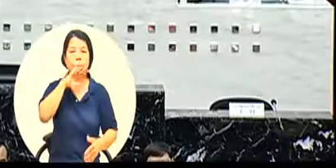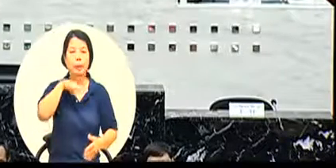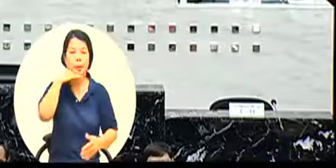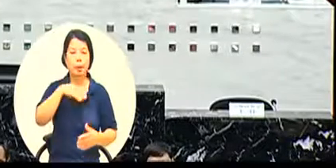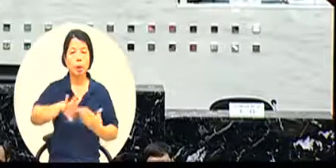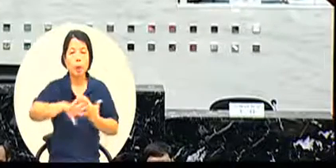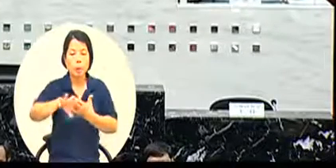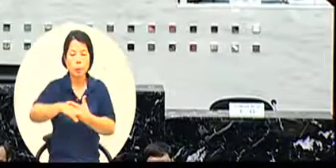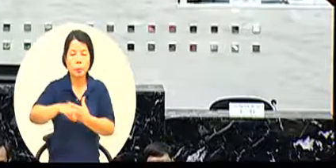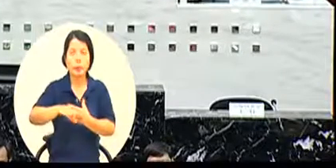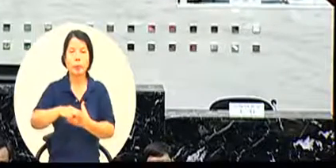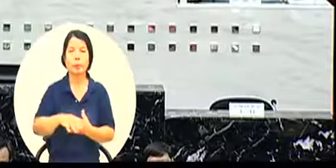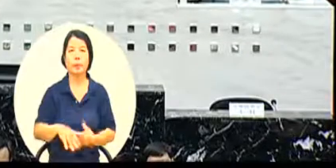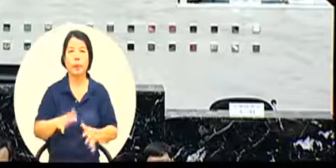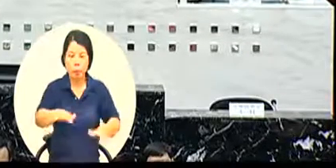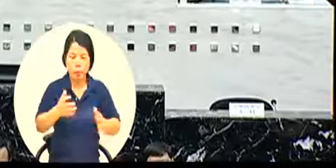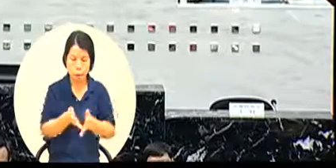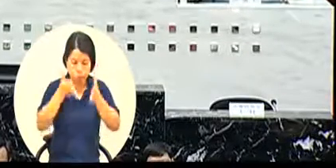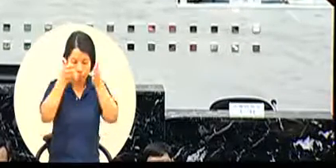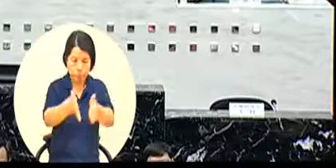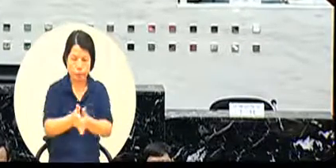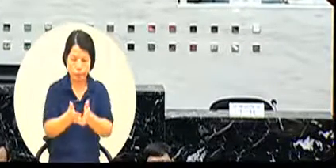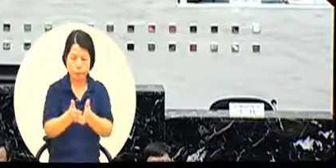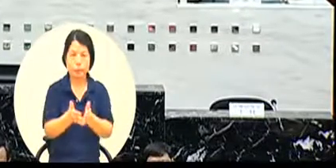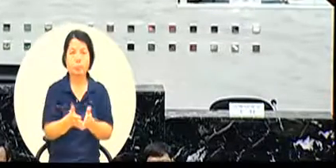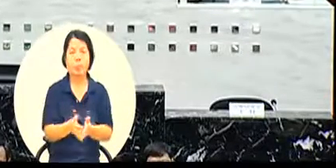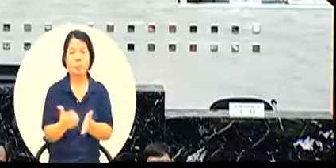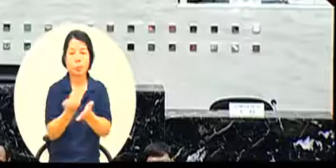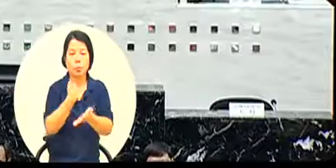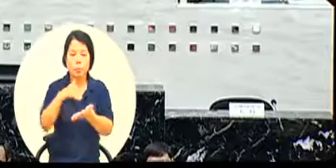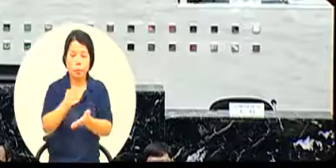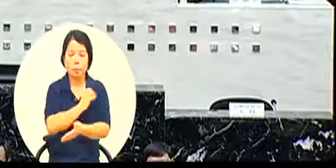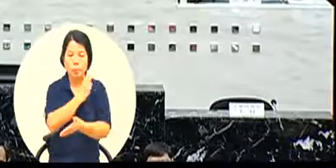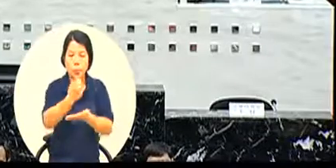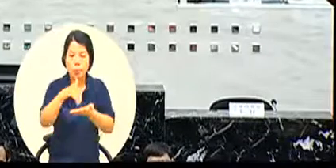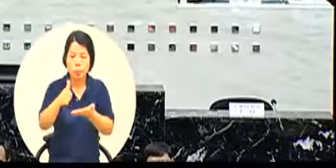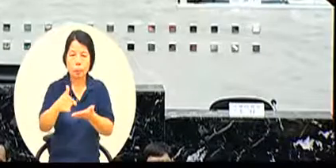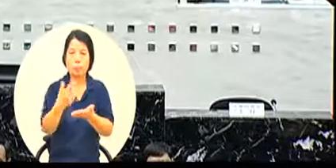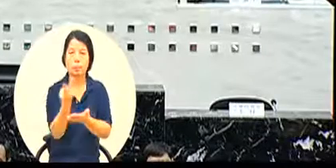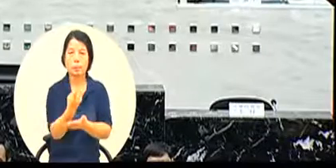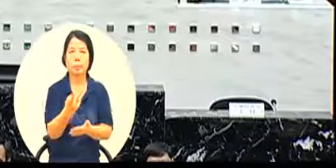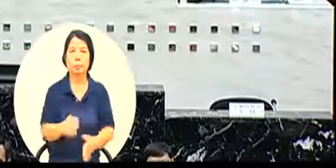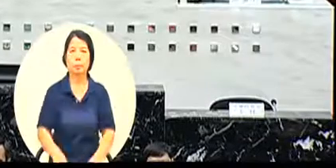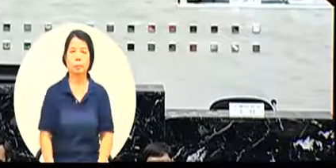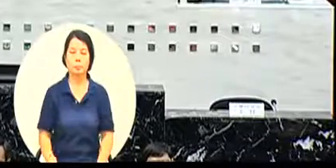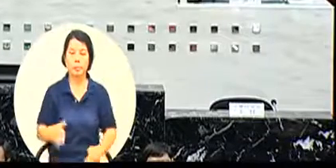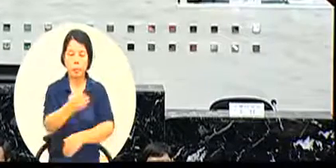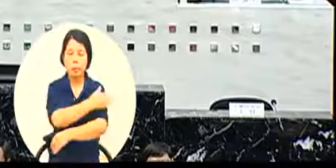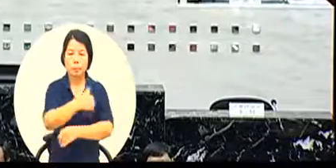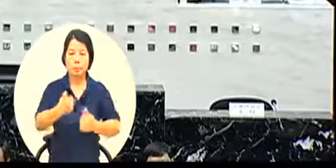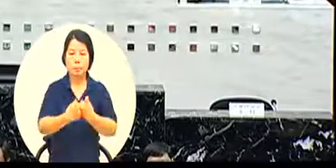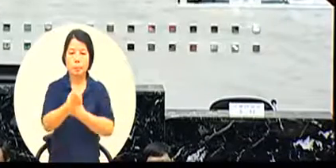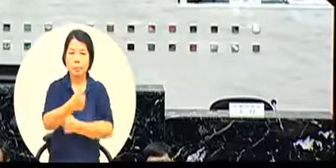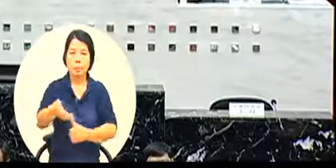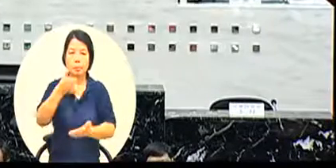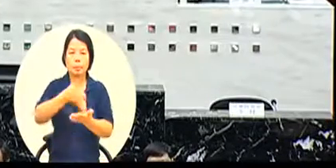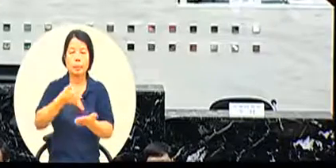好吗？针对预算跟决算，预算跟决算，请陈丽娜议员发言三分